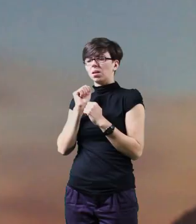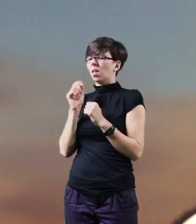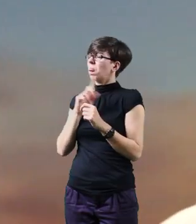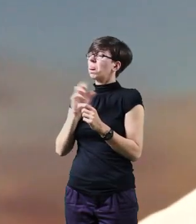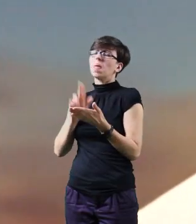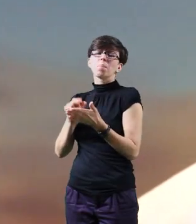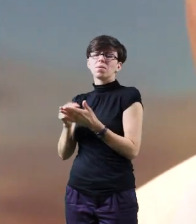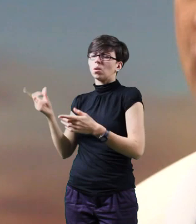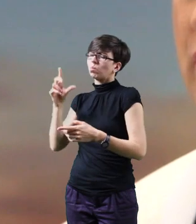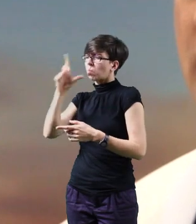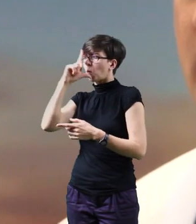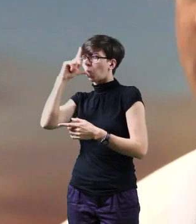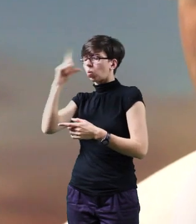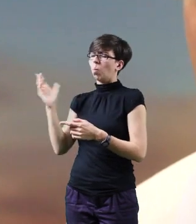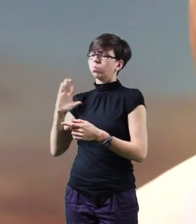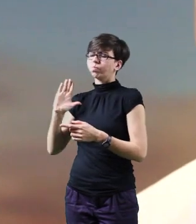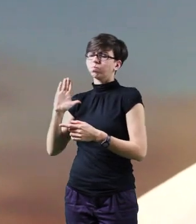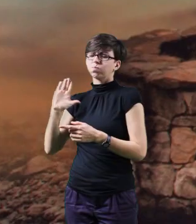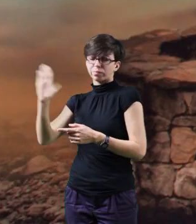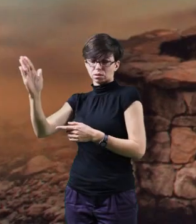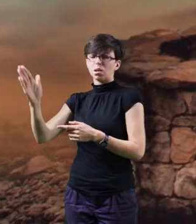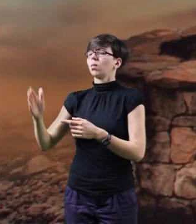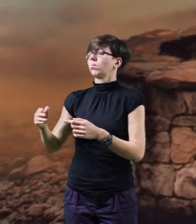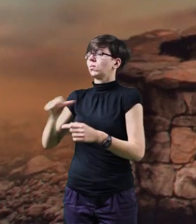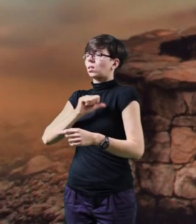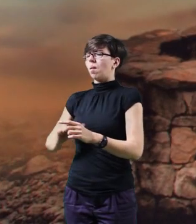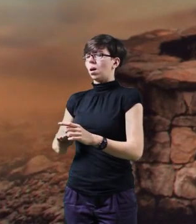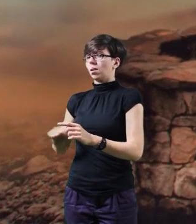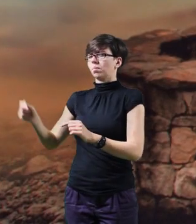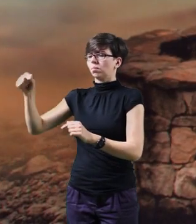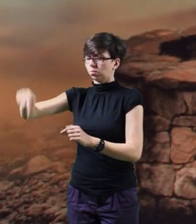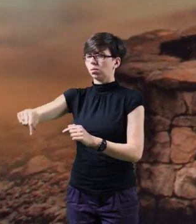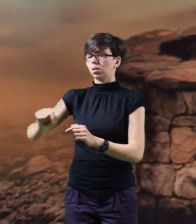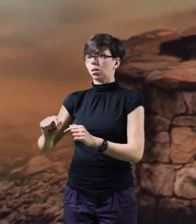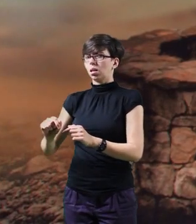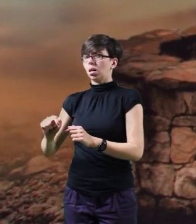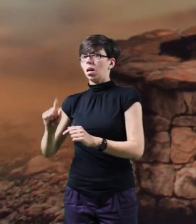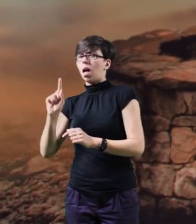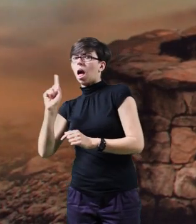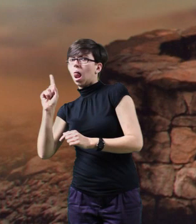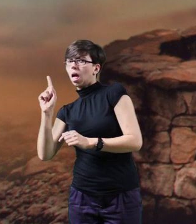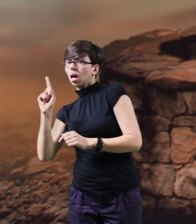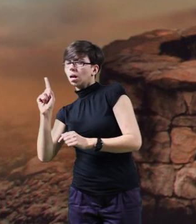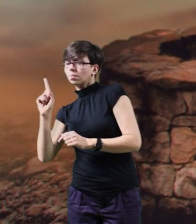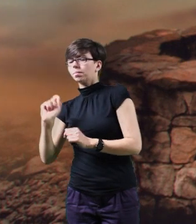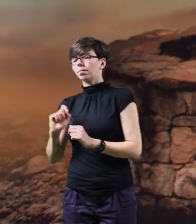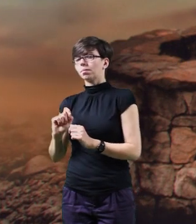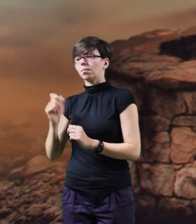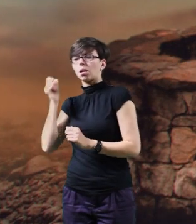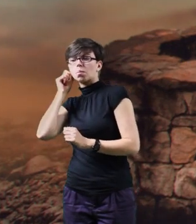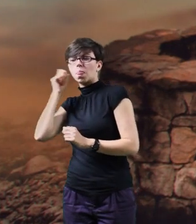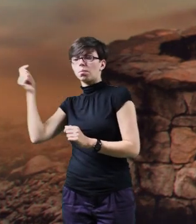Absolutnie nikogo przy studni nie spotka to studnia niebyle jaka podarowana Józefowi przez